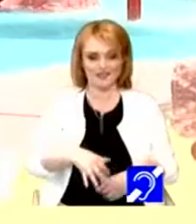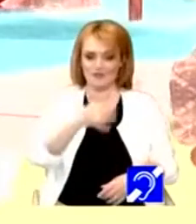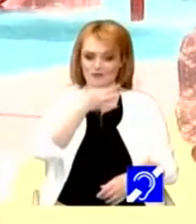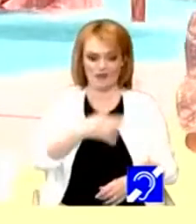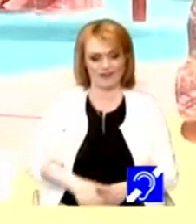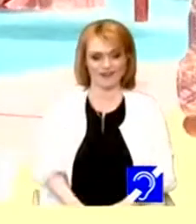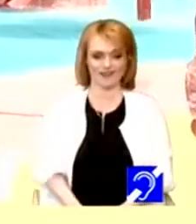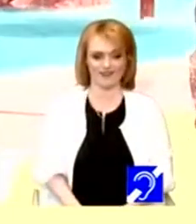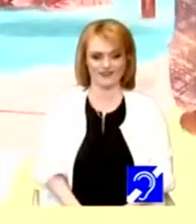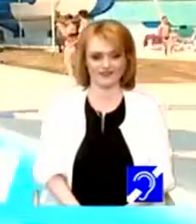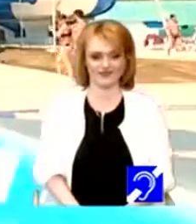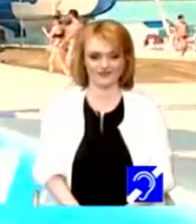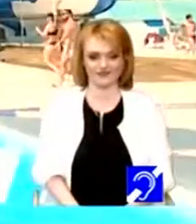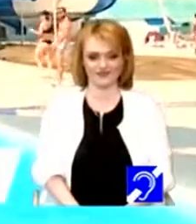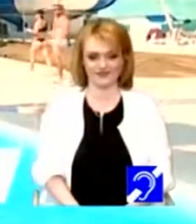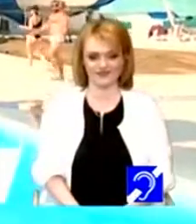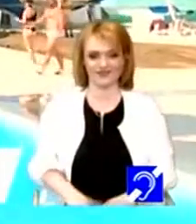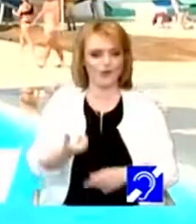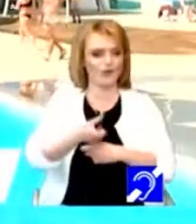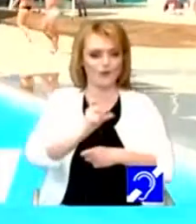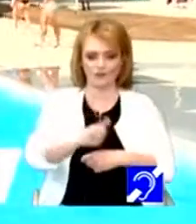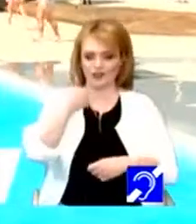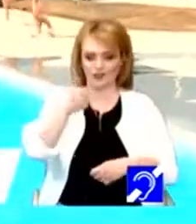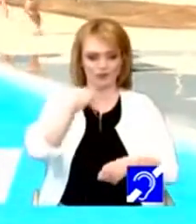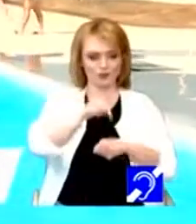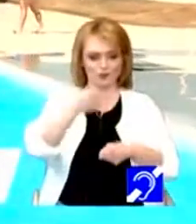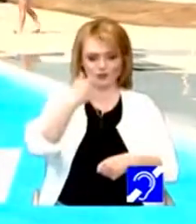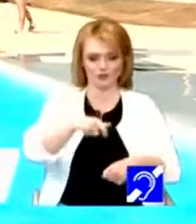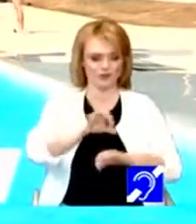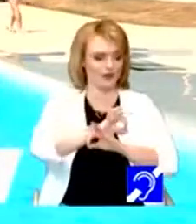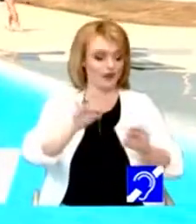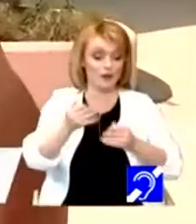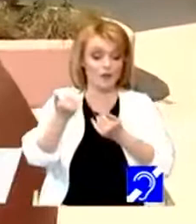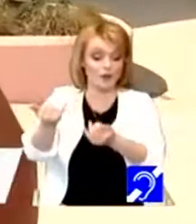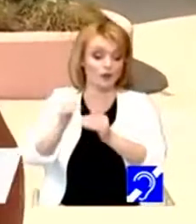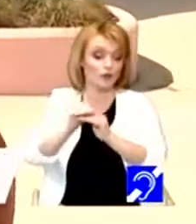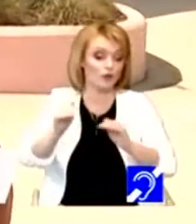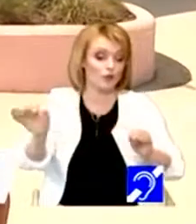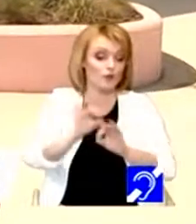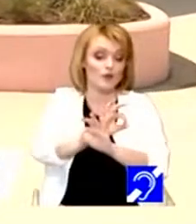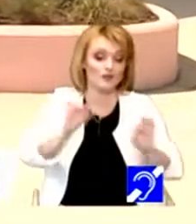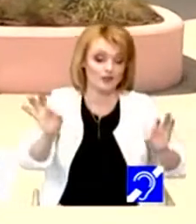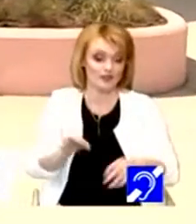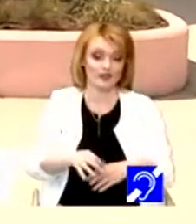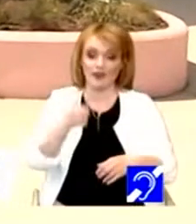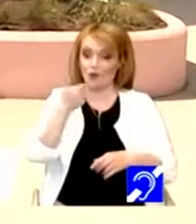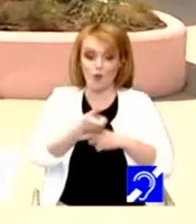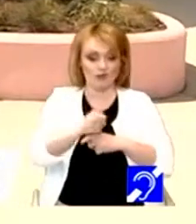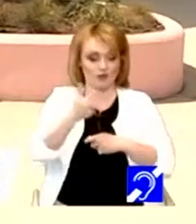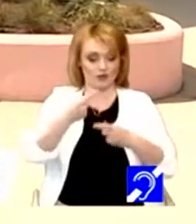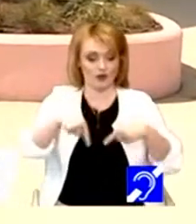Și să mă prânzesc puțin. Foarte bine mă simt, nici pentru copil. Principalul pentru copii este organizat foarte